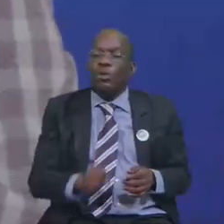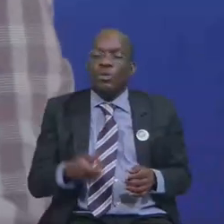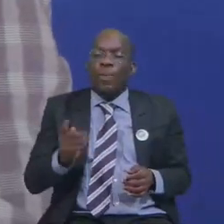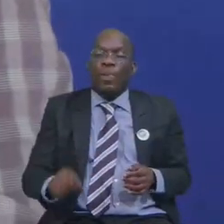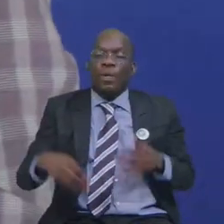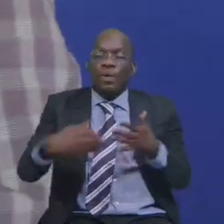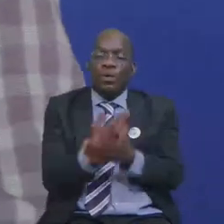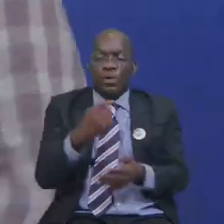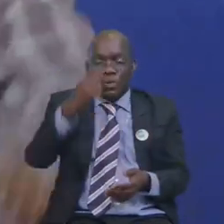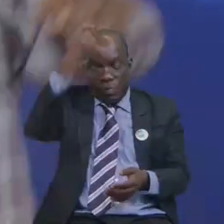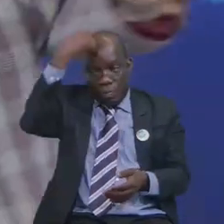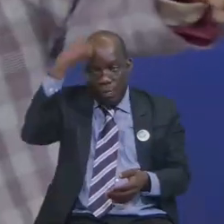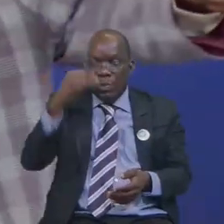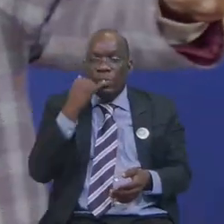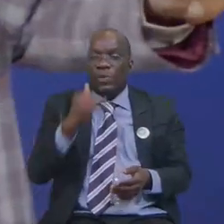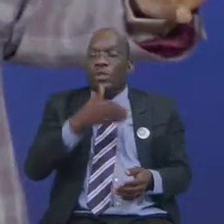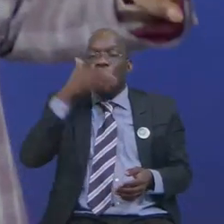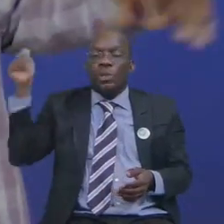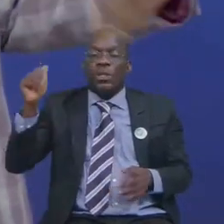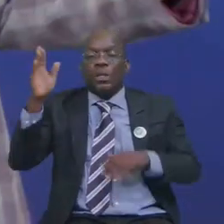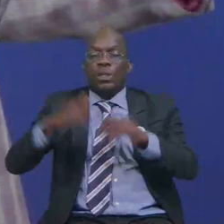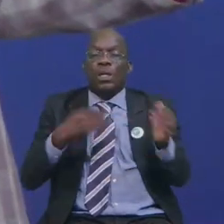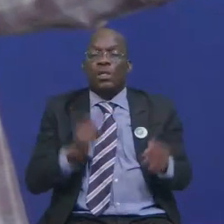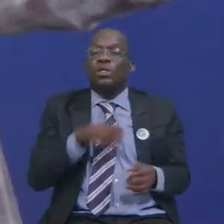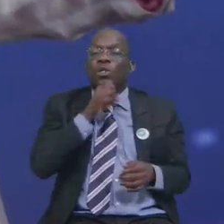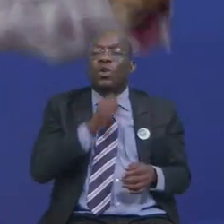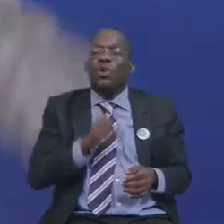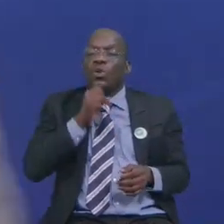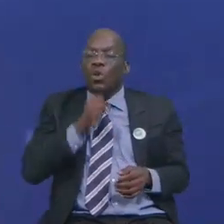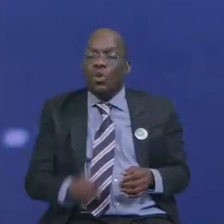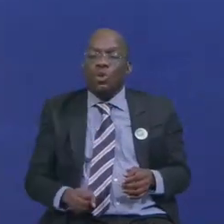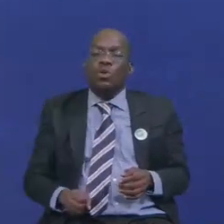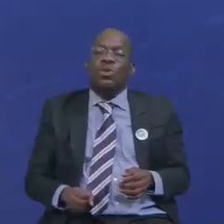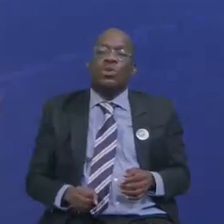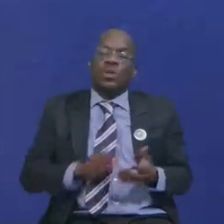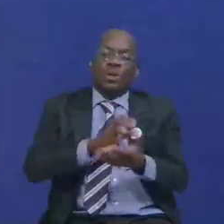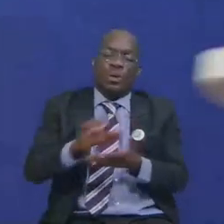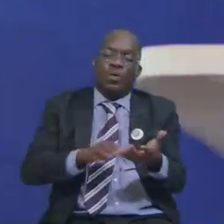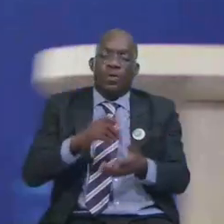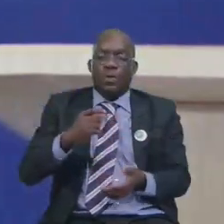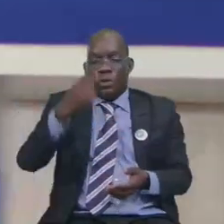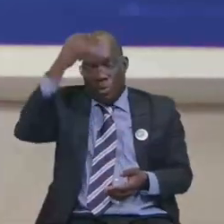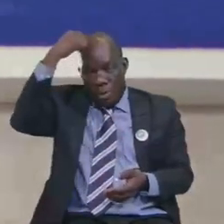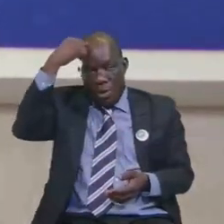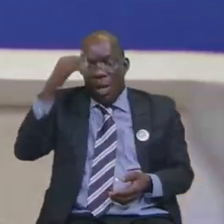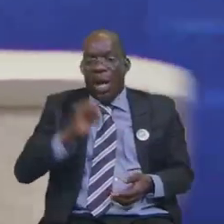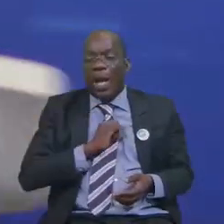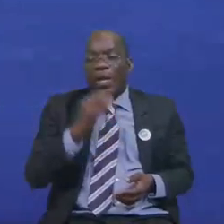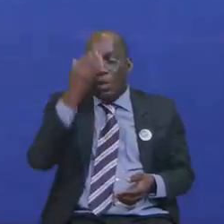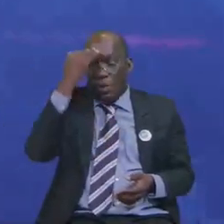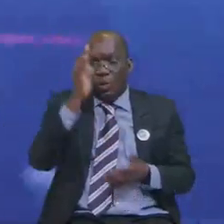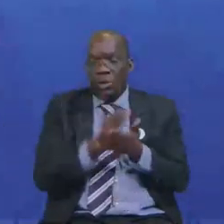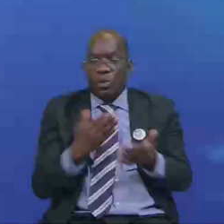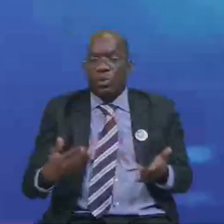est plus tranchant que l'ancien l'ancien son cerveau vide je sais quelque chose le